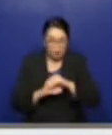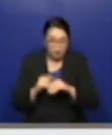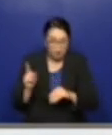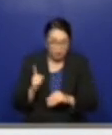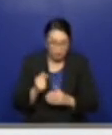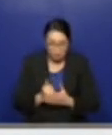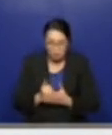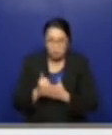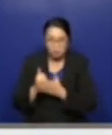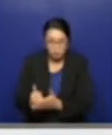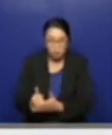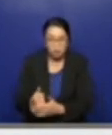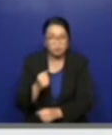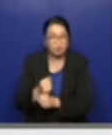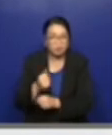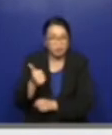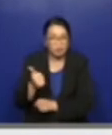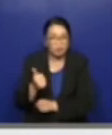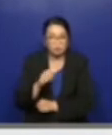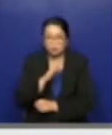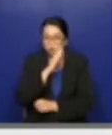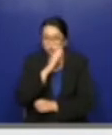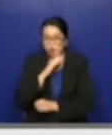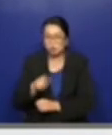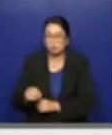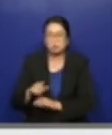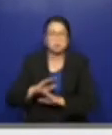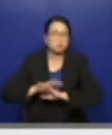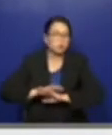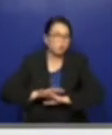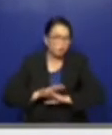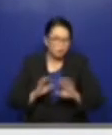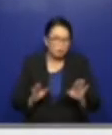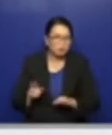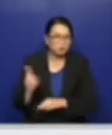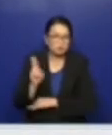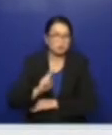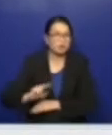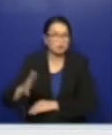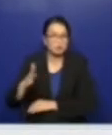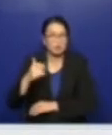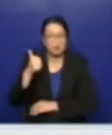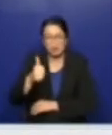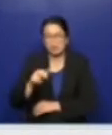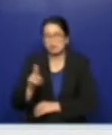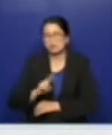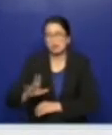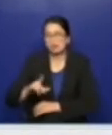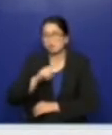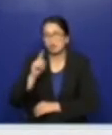มีอำนาจในการยกเว้นไม่ใช้ก็ได้งดเว้นไม่ใช้ก็